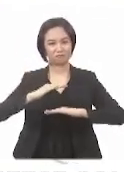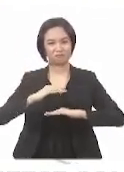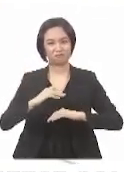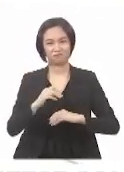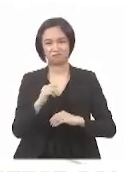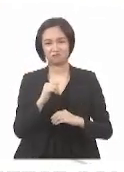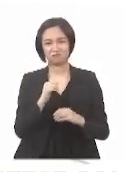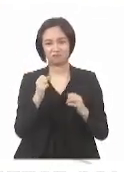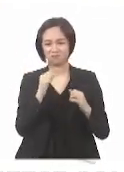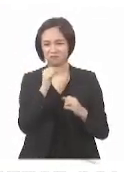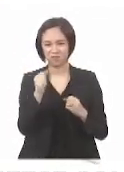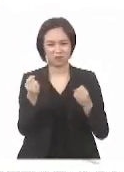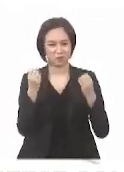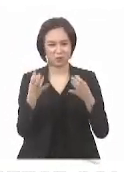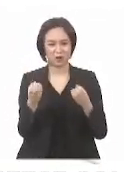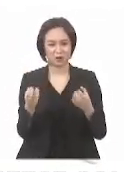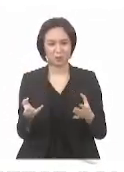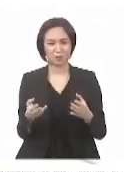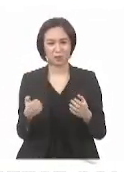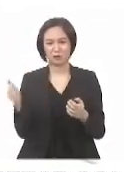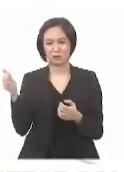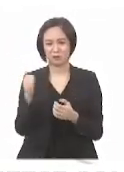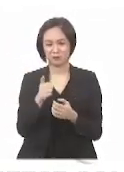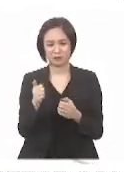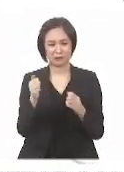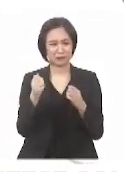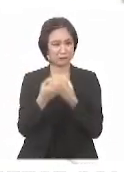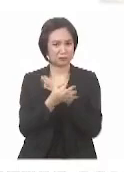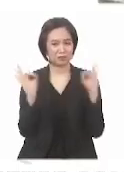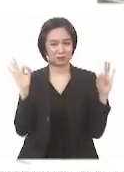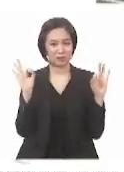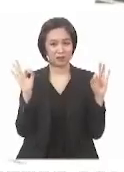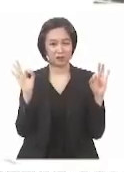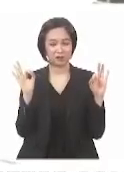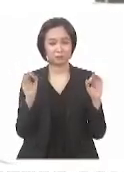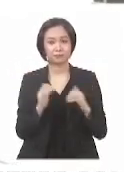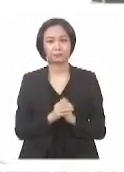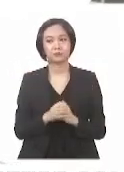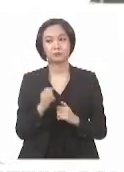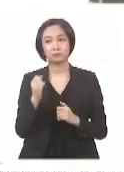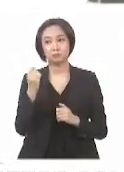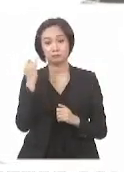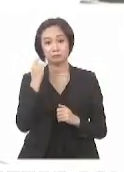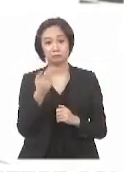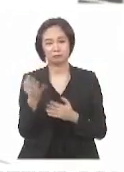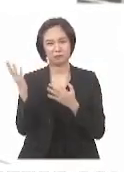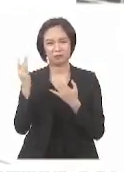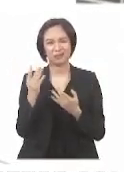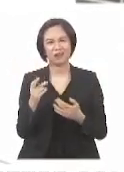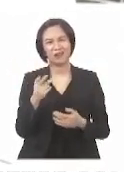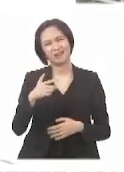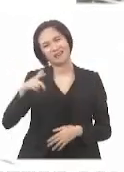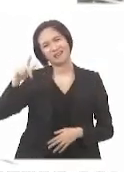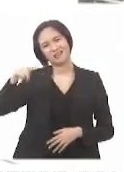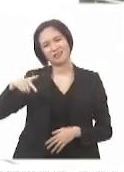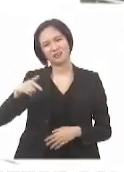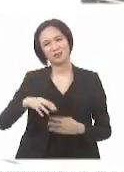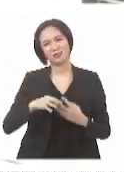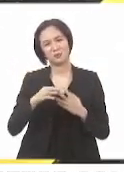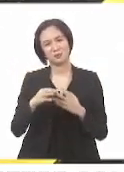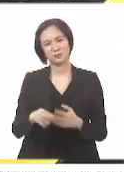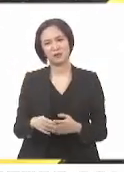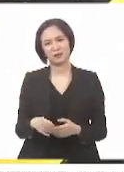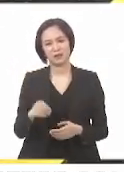Hindi marami yung mga sakay na libre lang. May ipagsiksikan ka pa rin talaga. Pag inabangan po, late ka po eh. Mahirap po eh. Lalo pag rush hour po, tingin